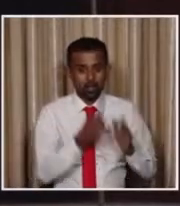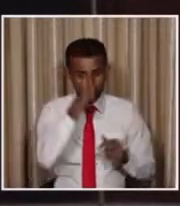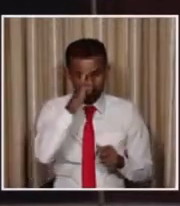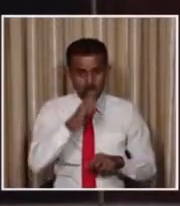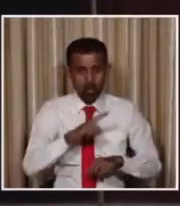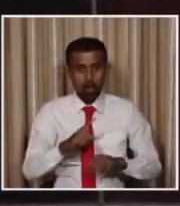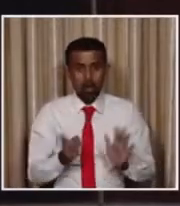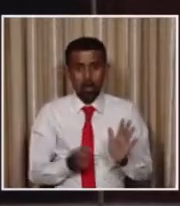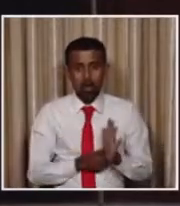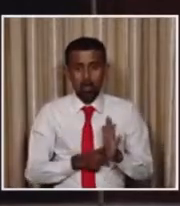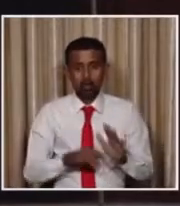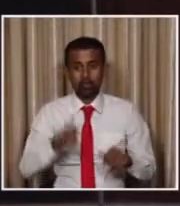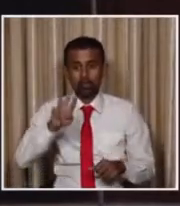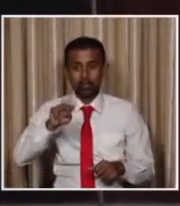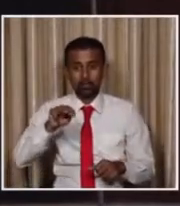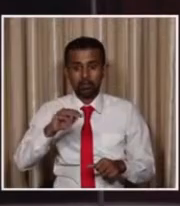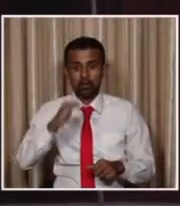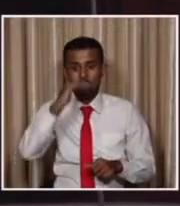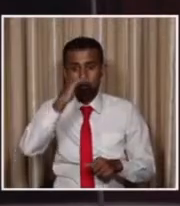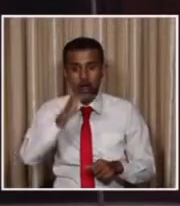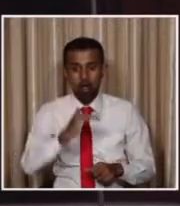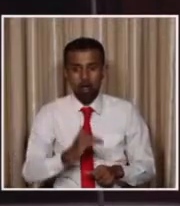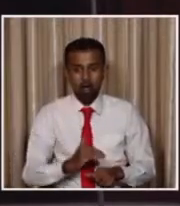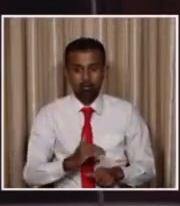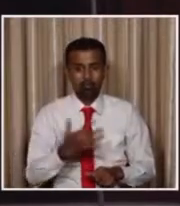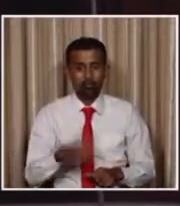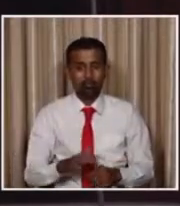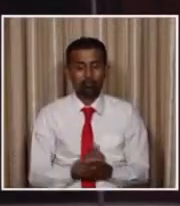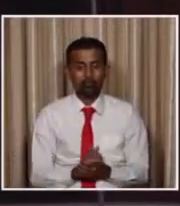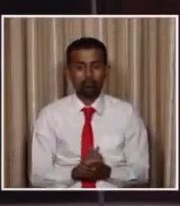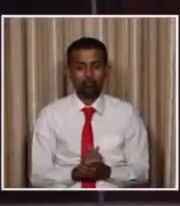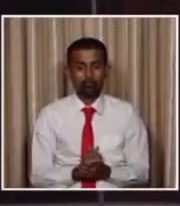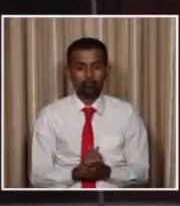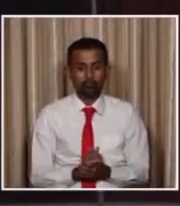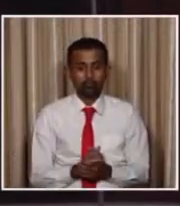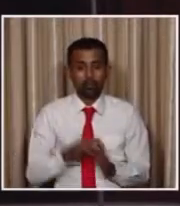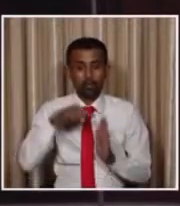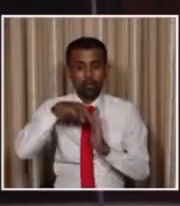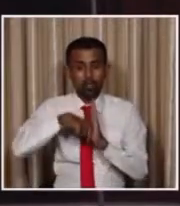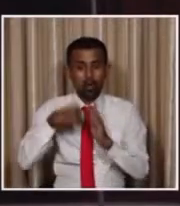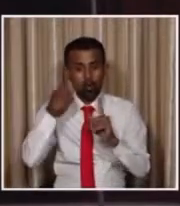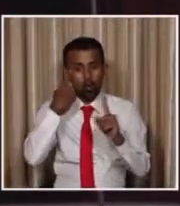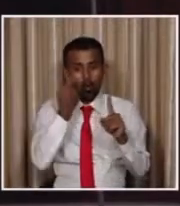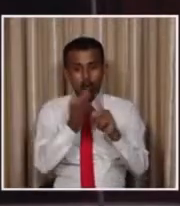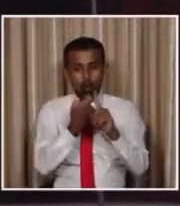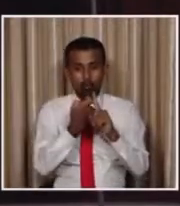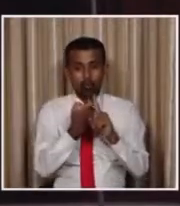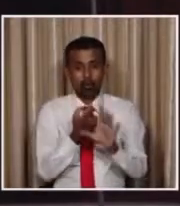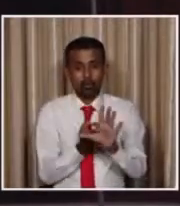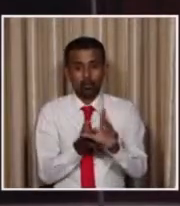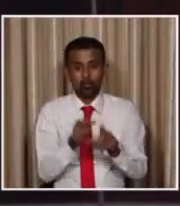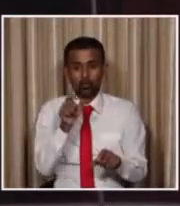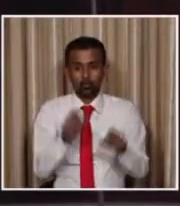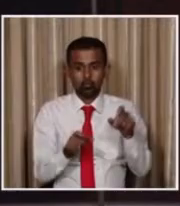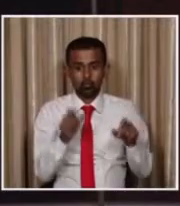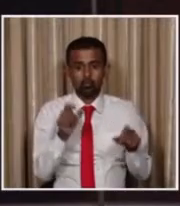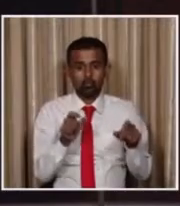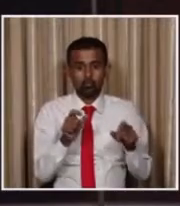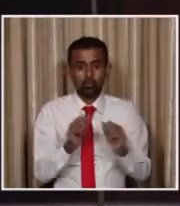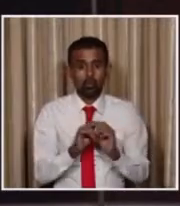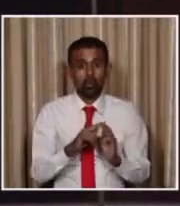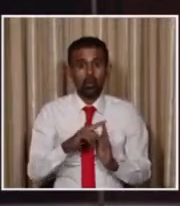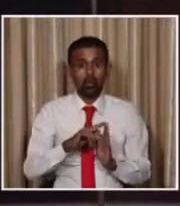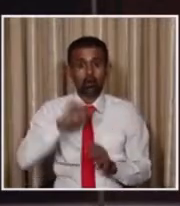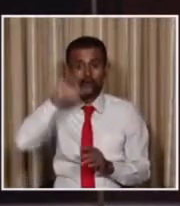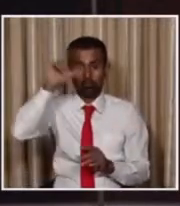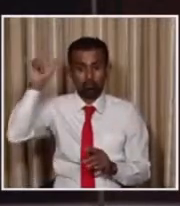ලක්ෂ 30ට අඩු වුණා මම ඔබතුමාට කියන්නේ වගකීමෙන් ඒ දකුණු කොරියාවේ තරුණයෝ තරුණියෝ රට